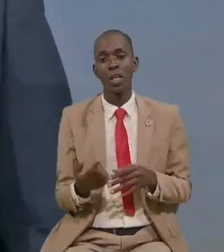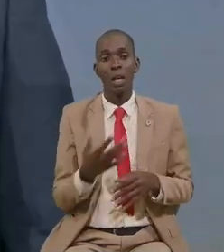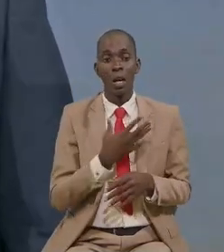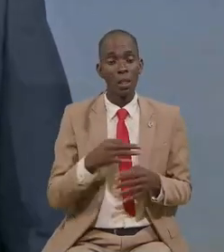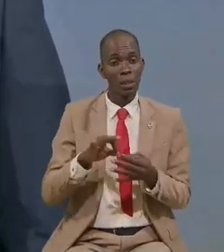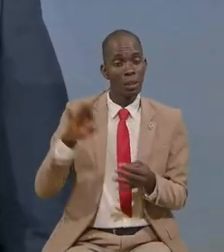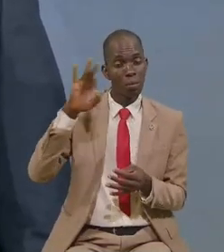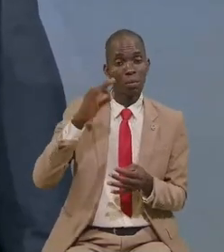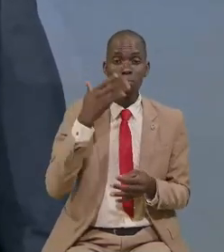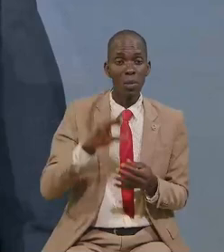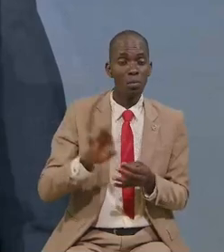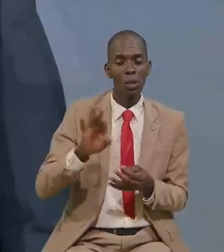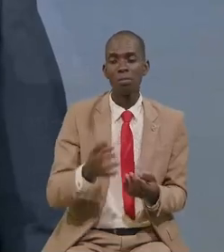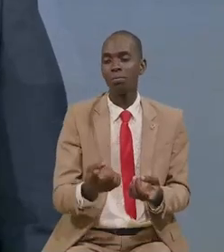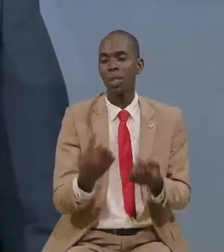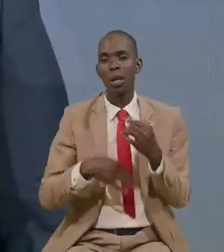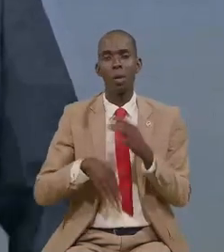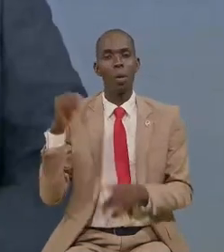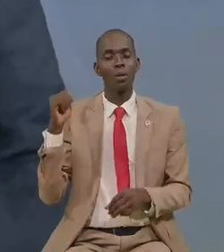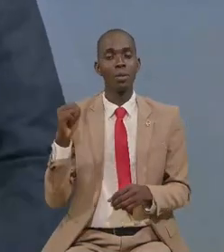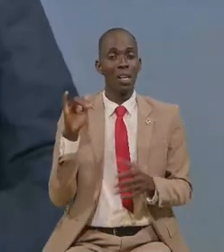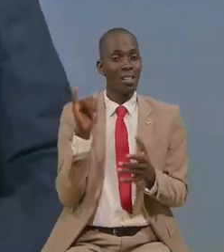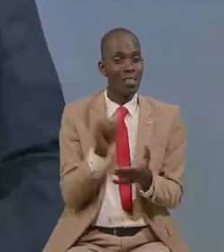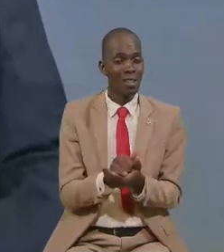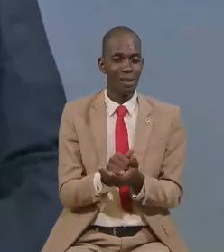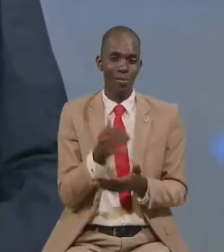sortent. Cette chose